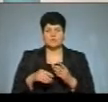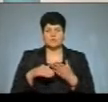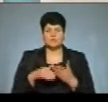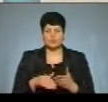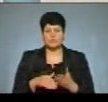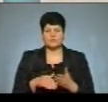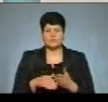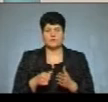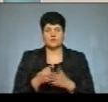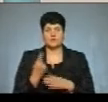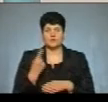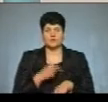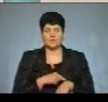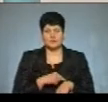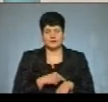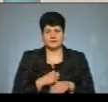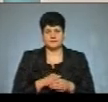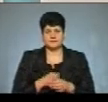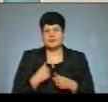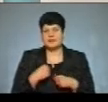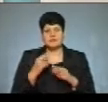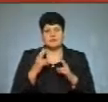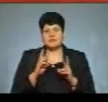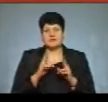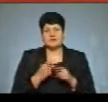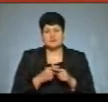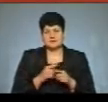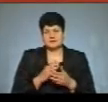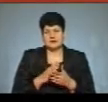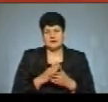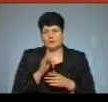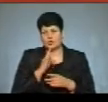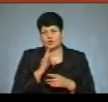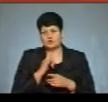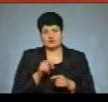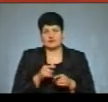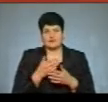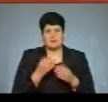допомоги до години. Я не знаю, яка причина. Насправді так воно поки що не є ніде.